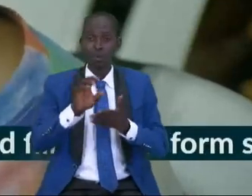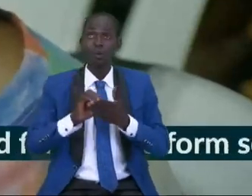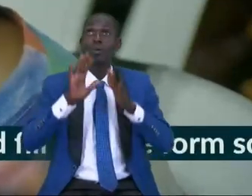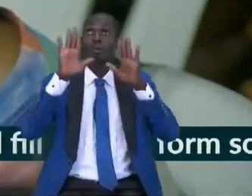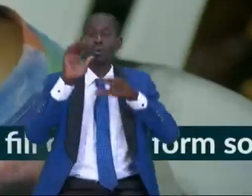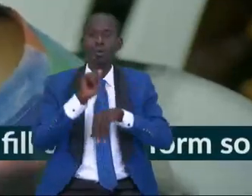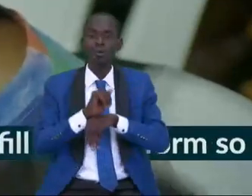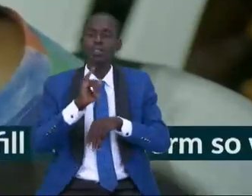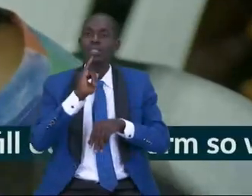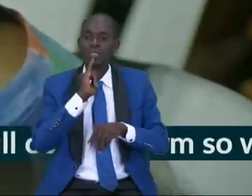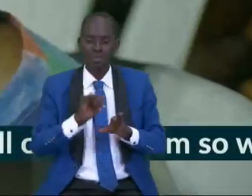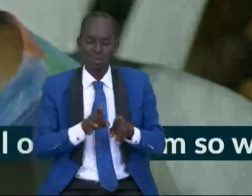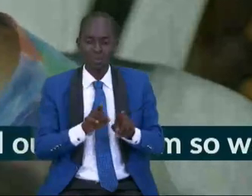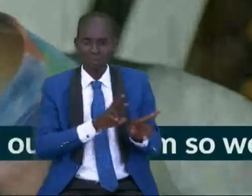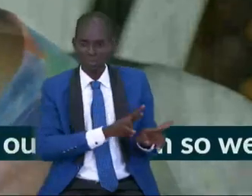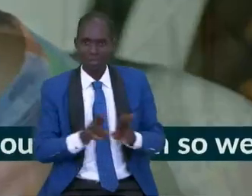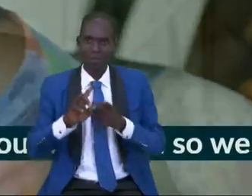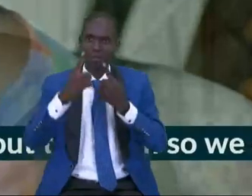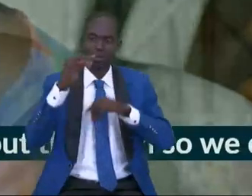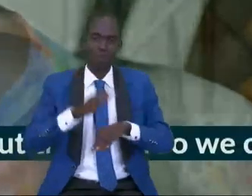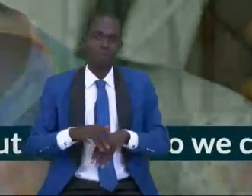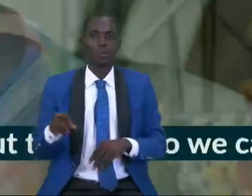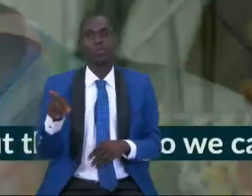Votre miracle est prêt.